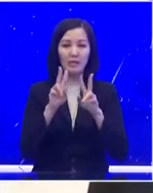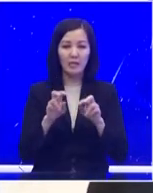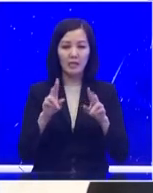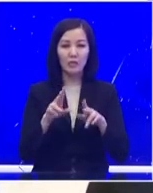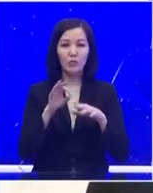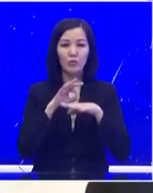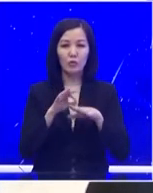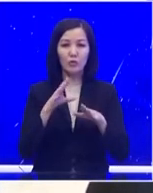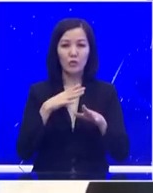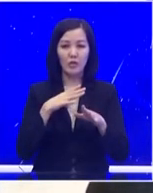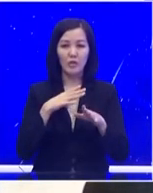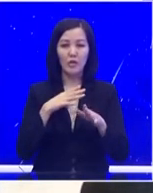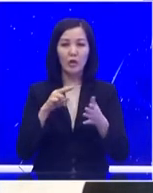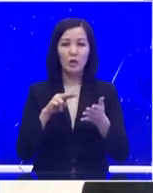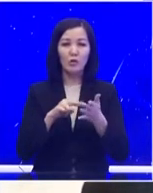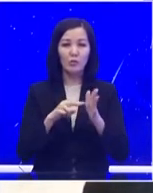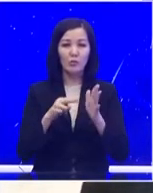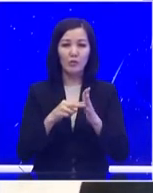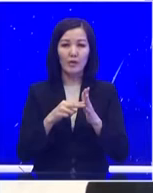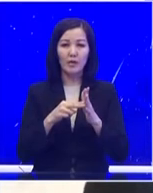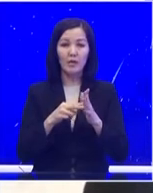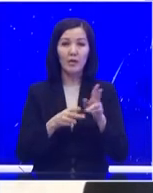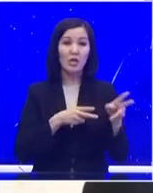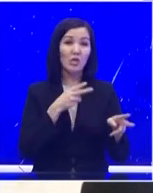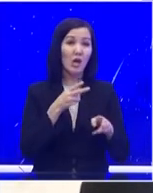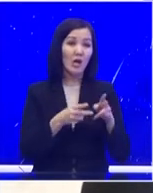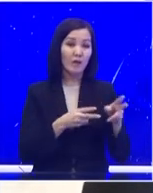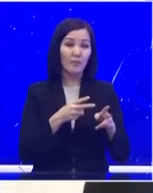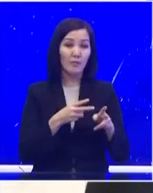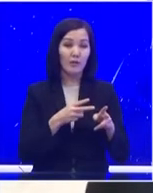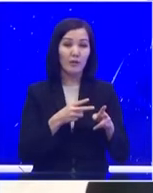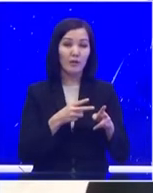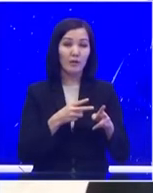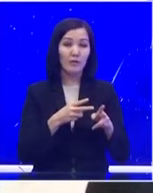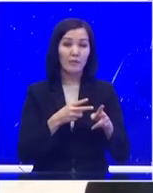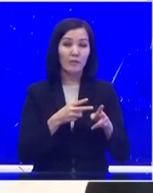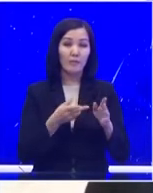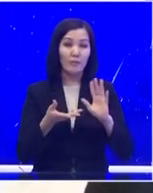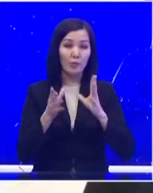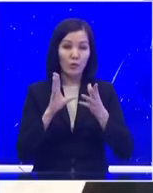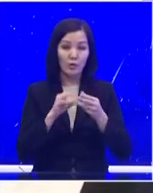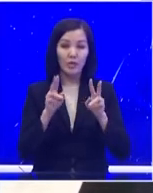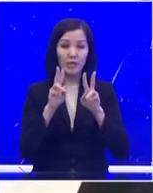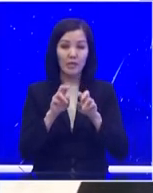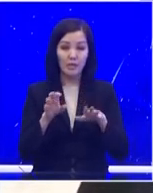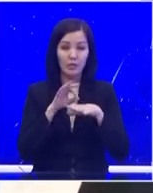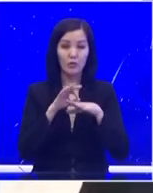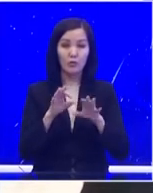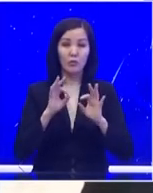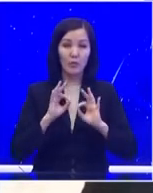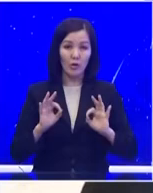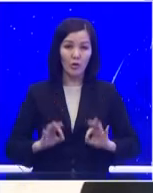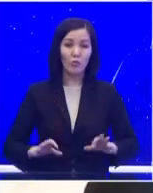Енді жоспардан тыс тексеріс демекші, оның бәрі арыз шағым бойынша тексеріс жүргізілді. Сонымен бірге және де прокуратура,